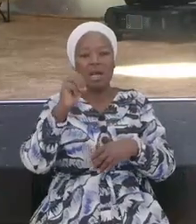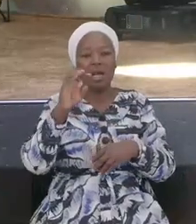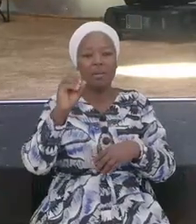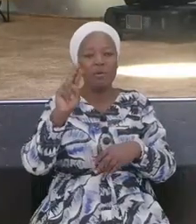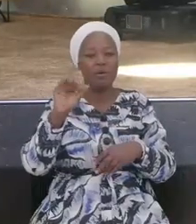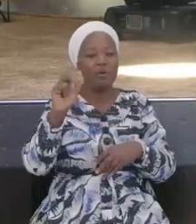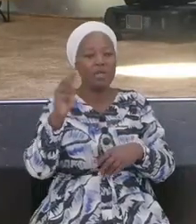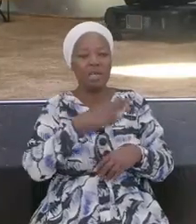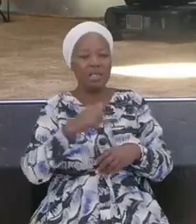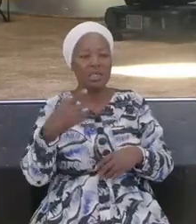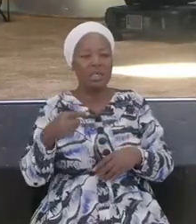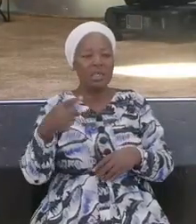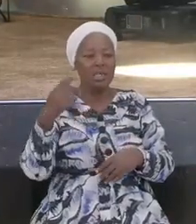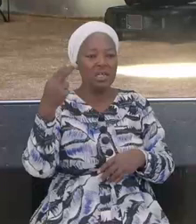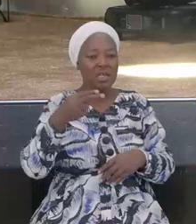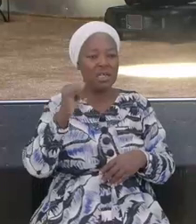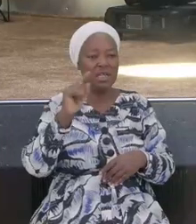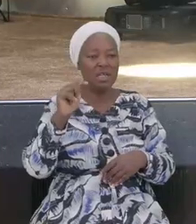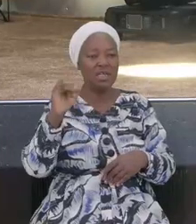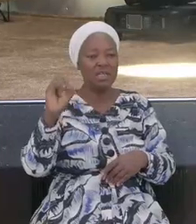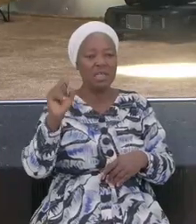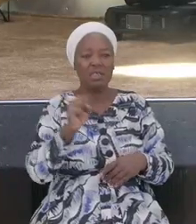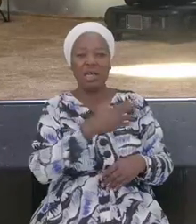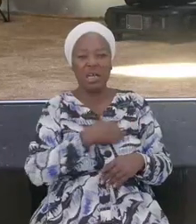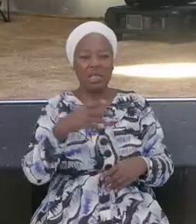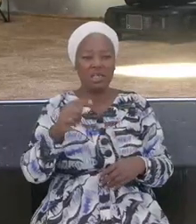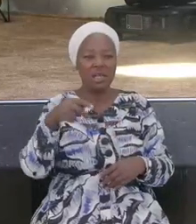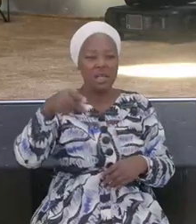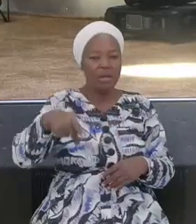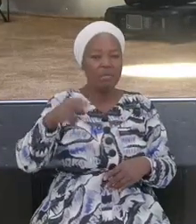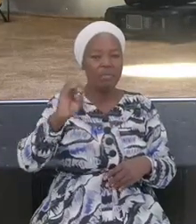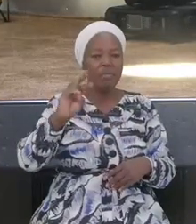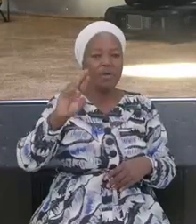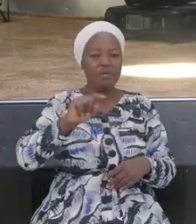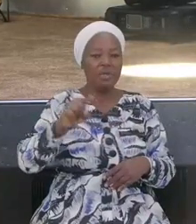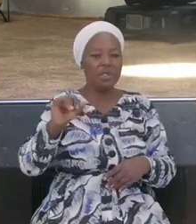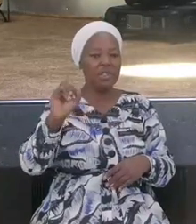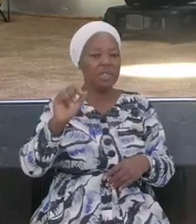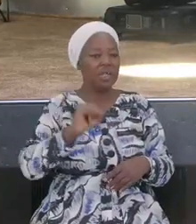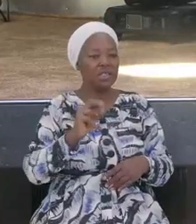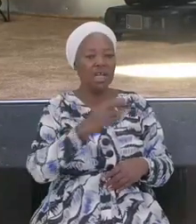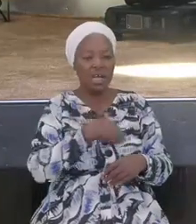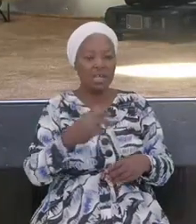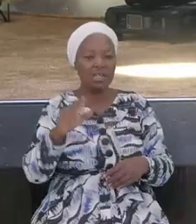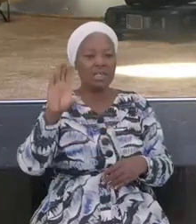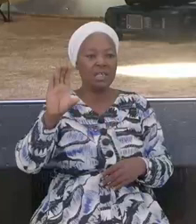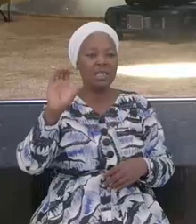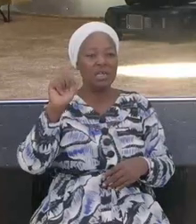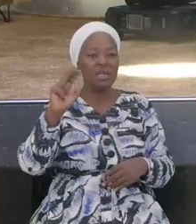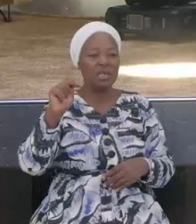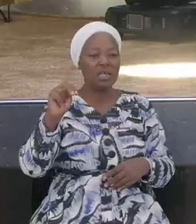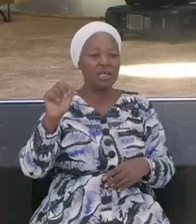les Éthiens, les Phéréziens, les Cananéens, les Éviens et les Jébusiens. Et je les